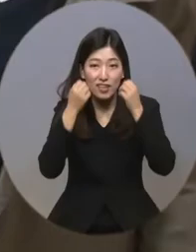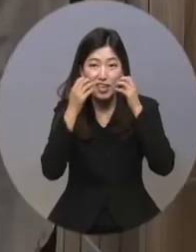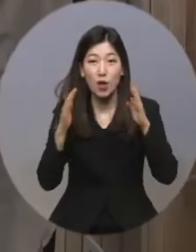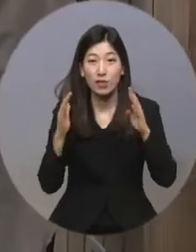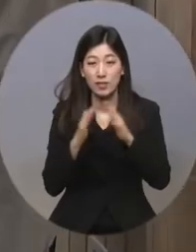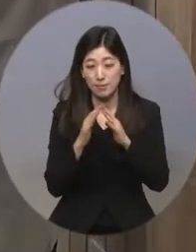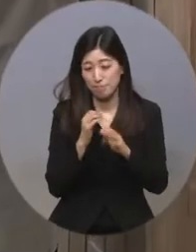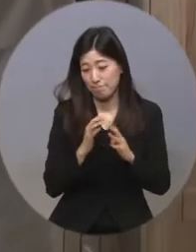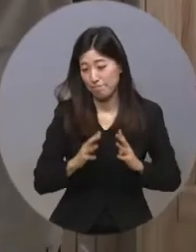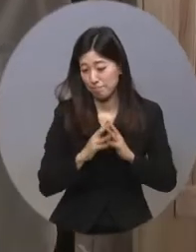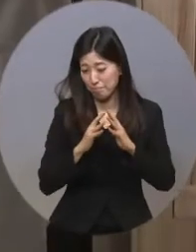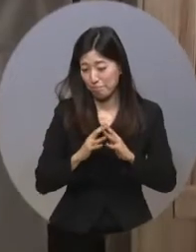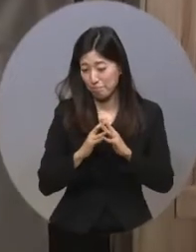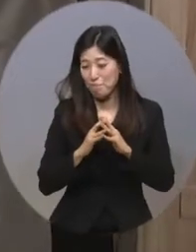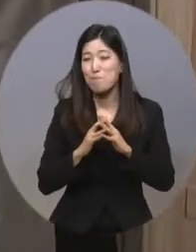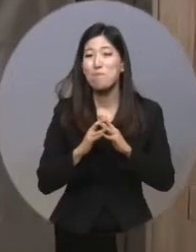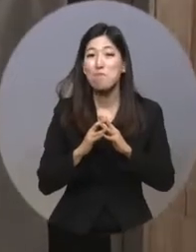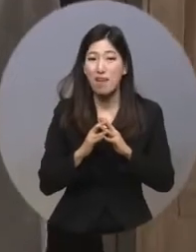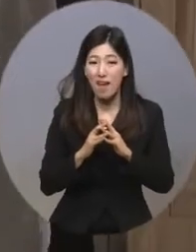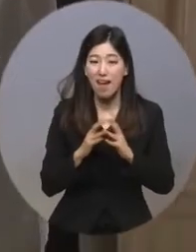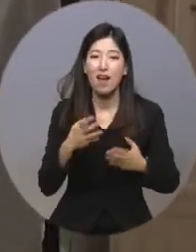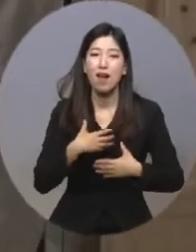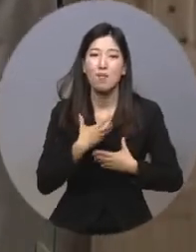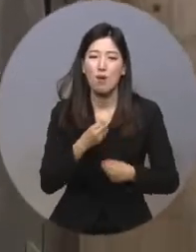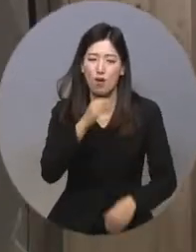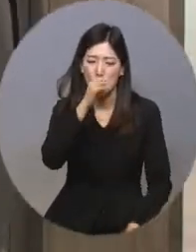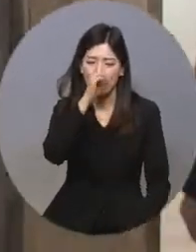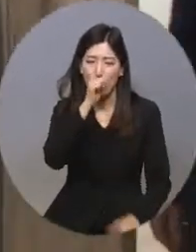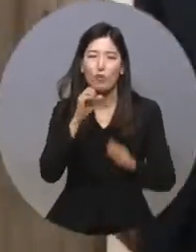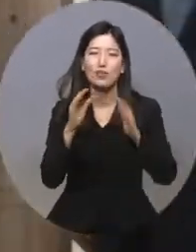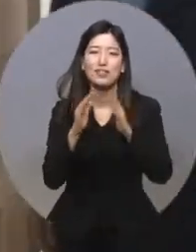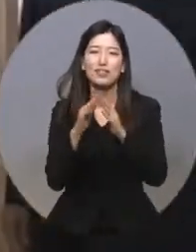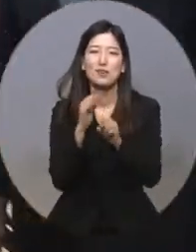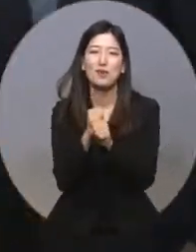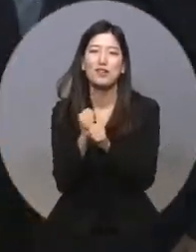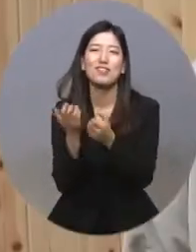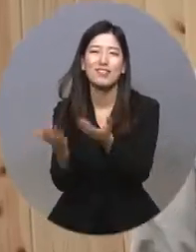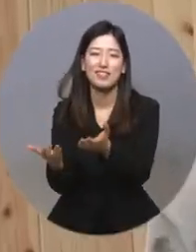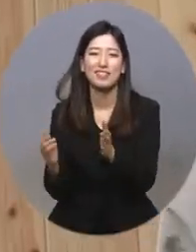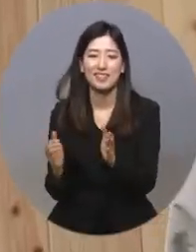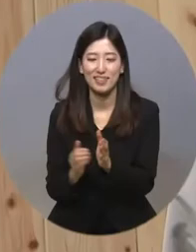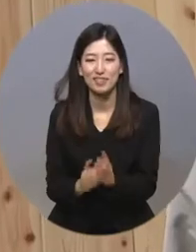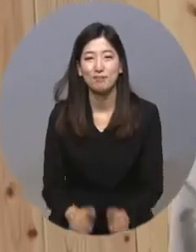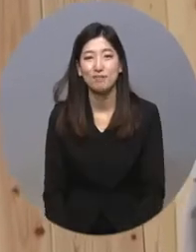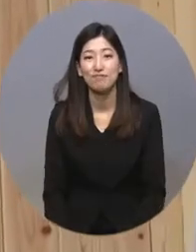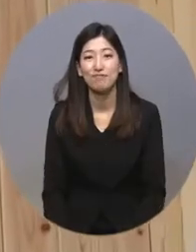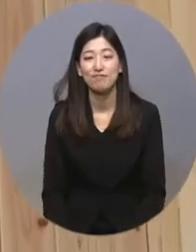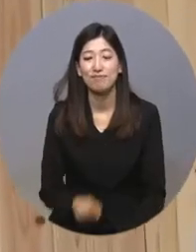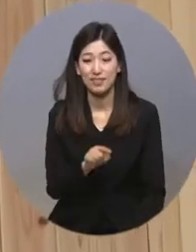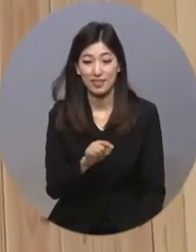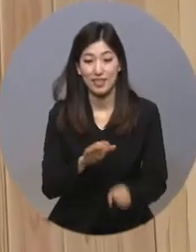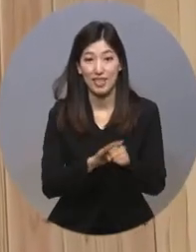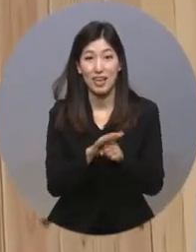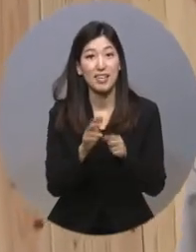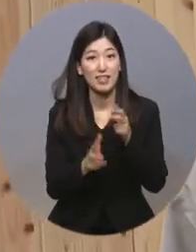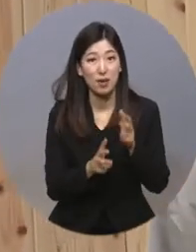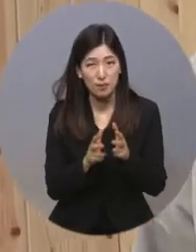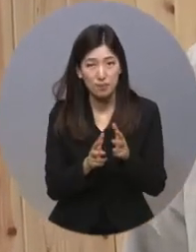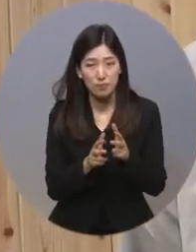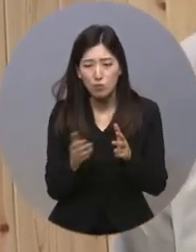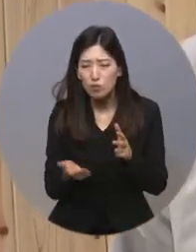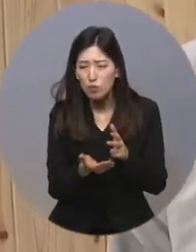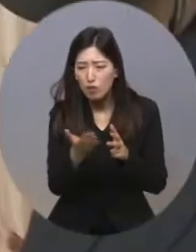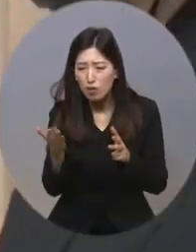진행돼 편안하고 안전한 집을 새롭게 지어드릴 수 있었습니다. 사랑의 집 사업이 우리 주변